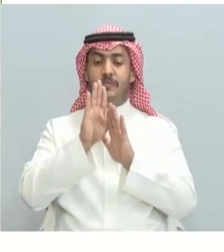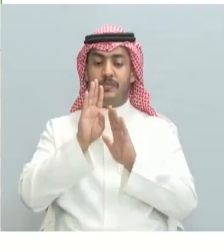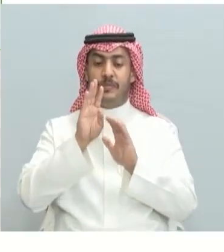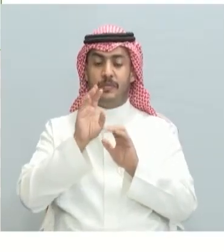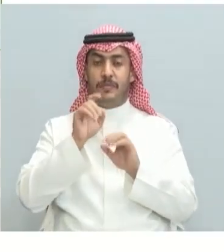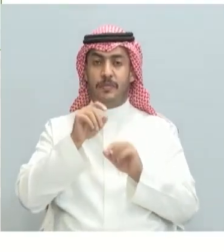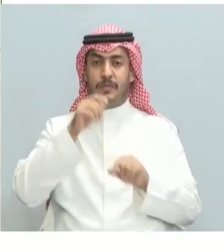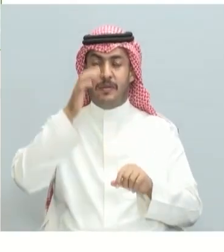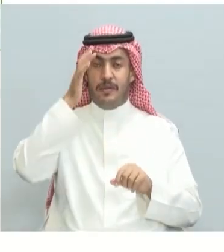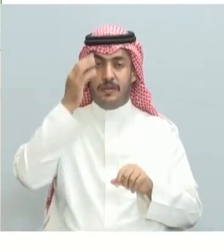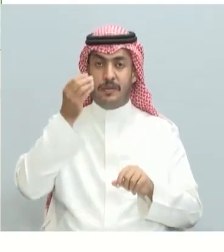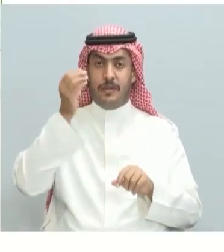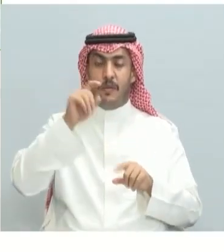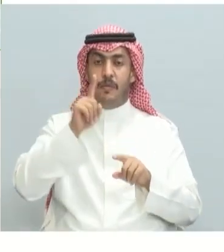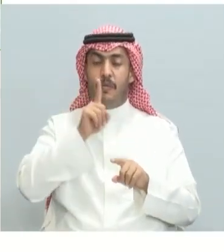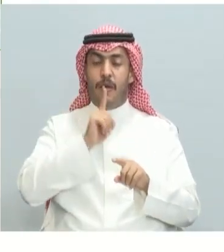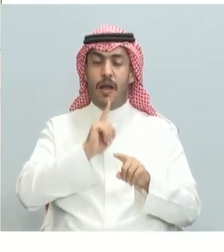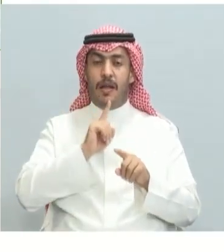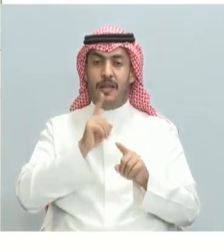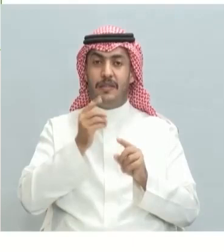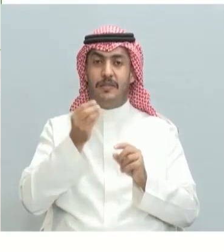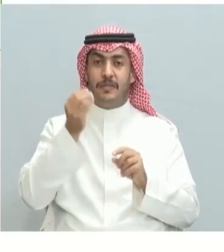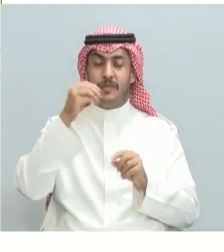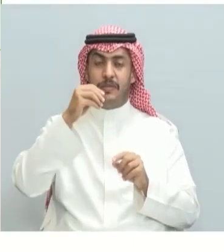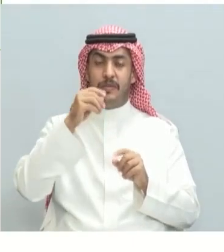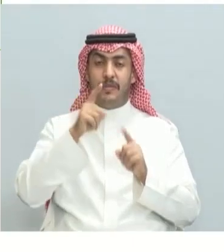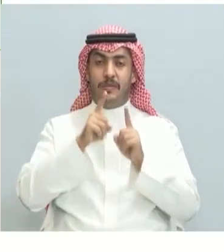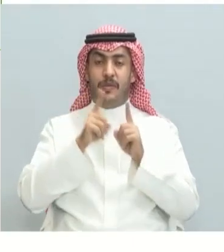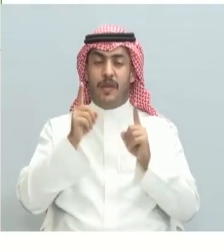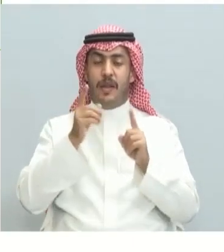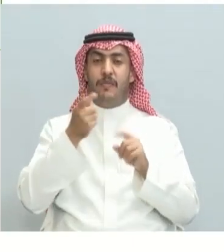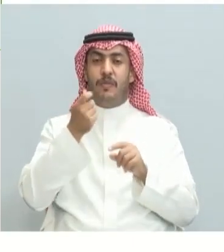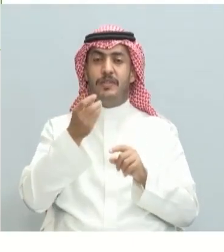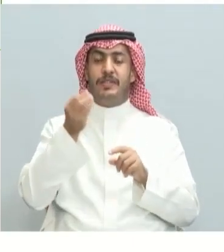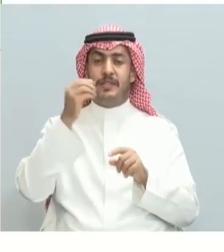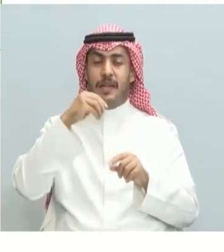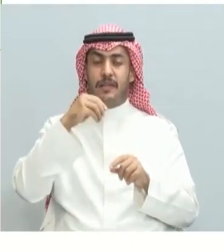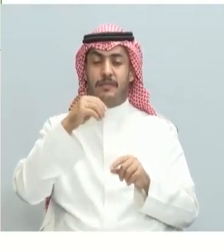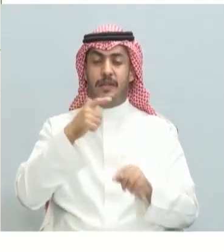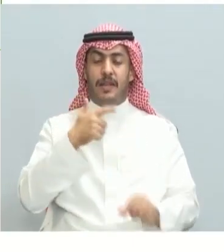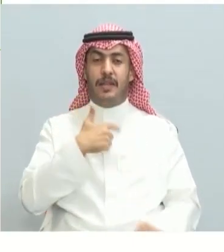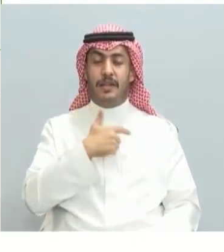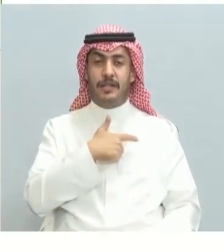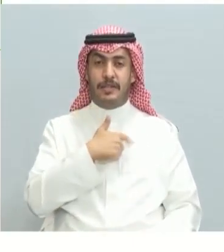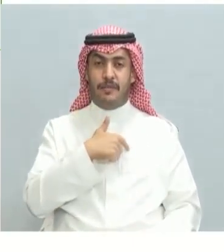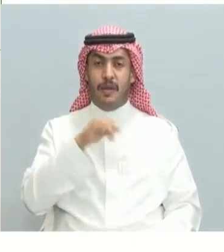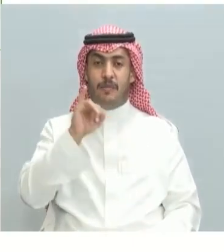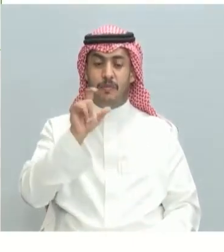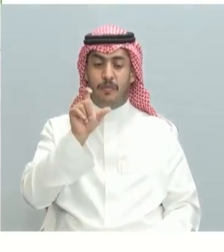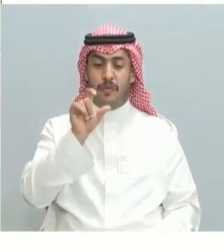فهنا كلما زادت المده ارتفعت كلفه الائتمان لذلك نسمى هذا